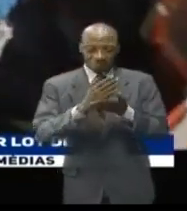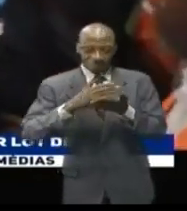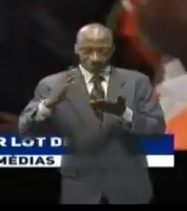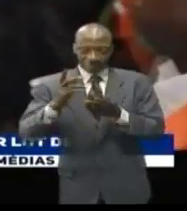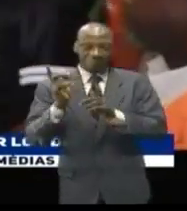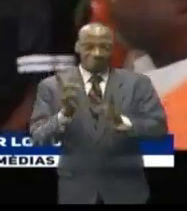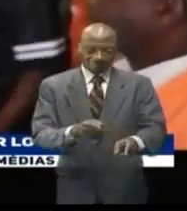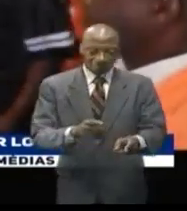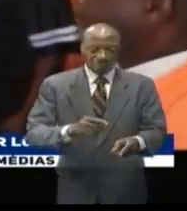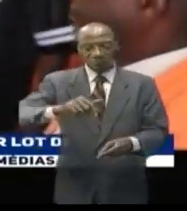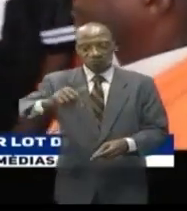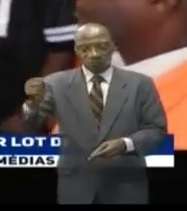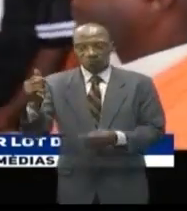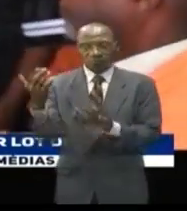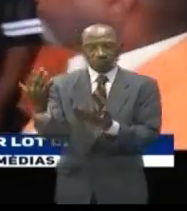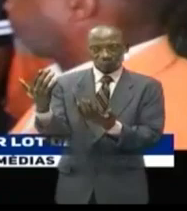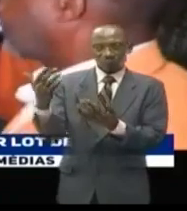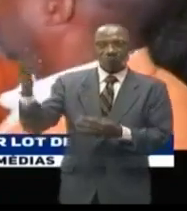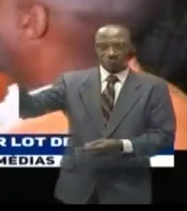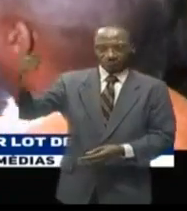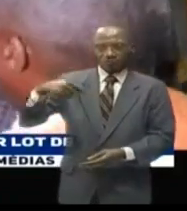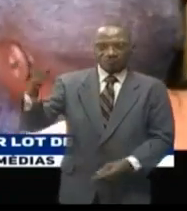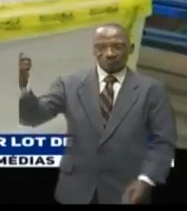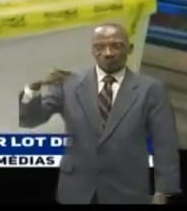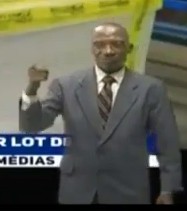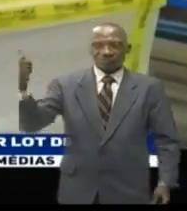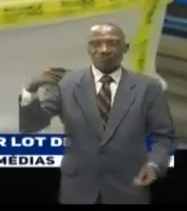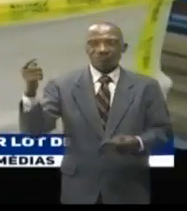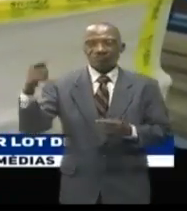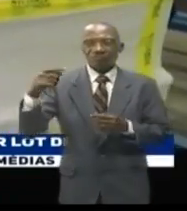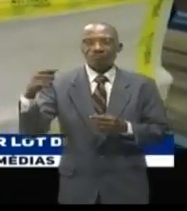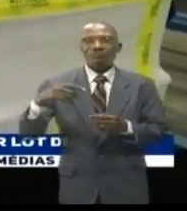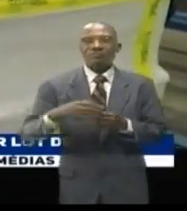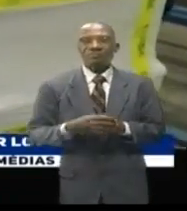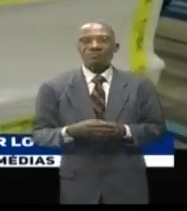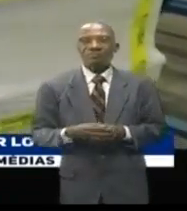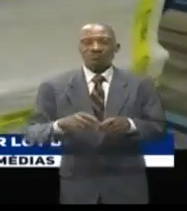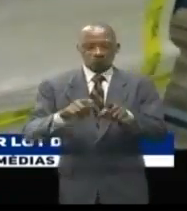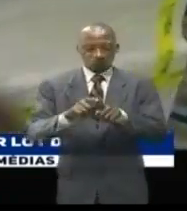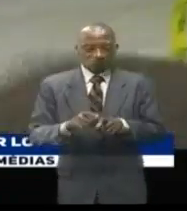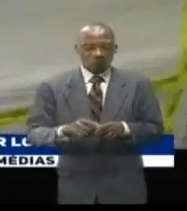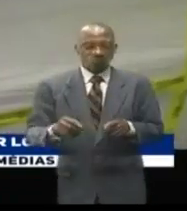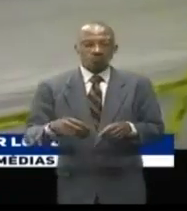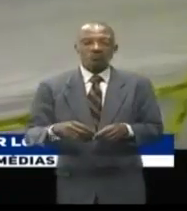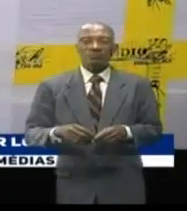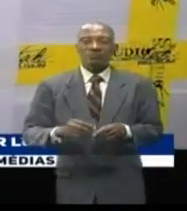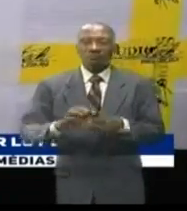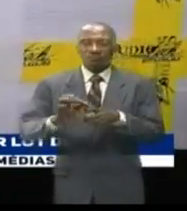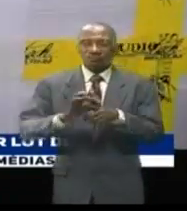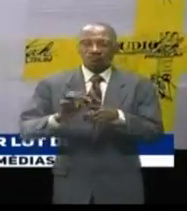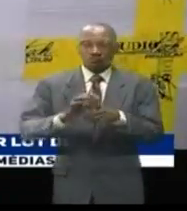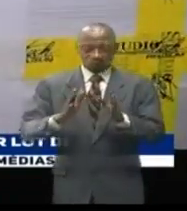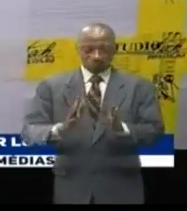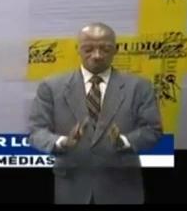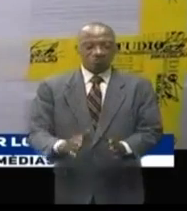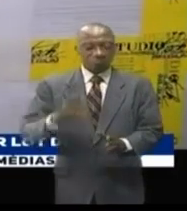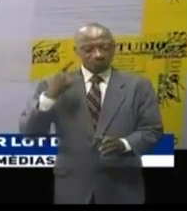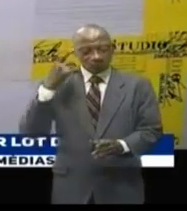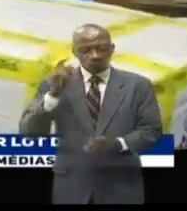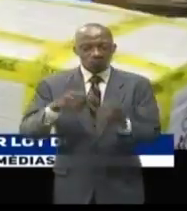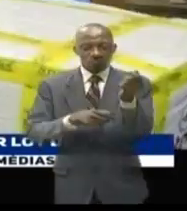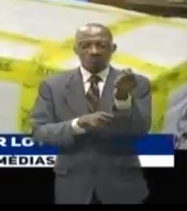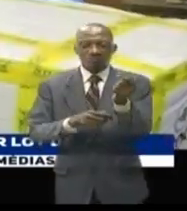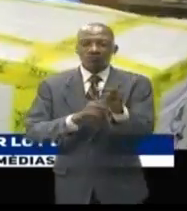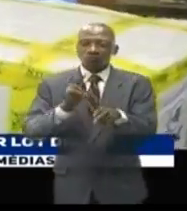lot de matériel sont attendus dans le prochain jour et suivi d'une formation de remise à niveau des agents utilisateurs de ces matériels